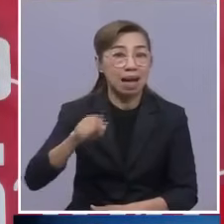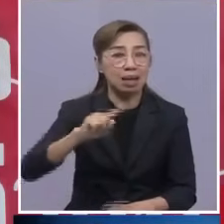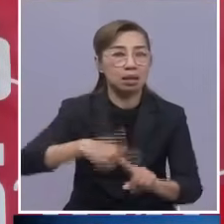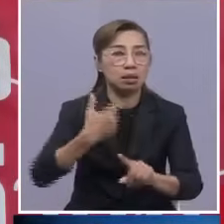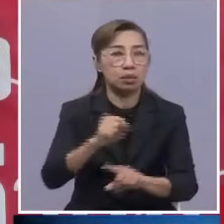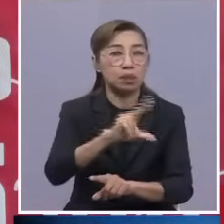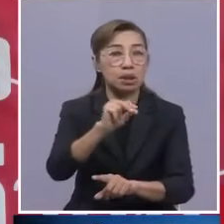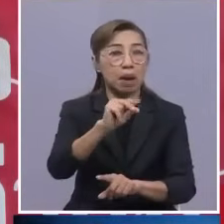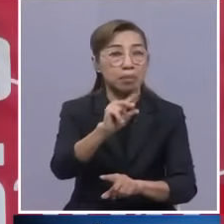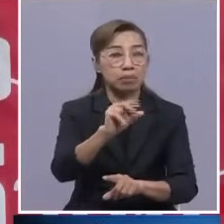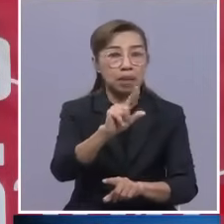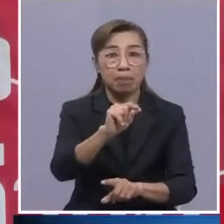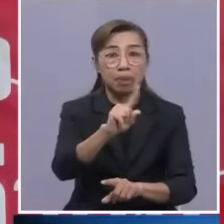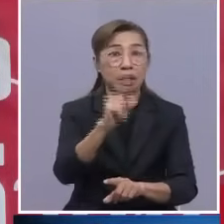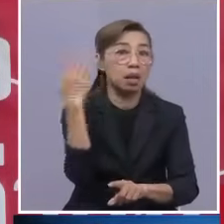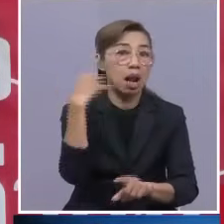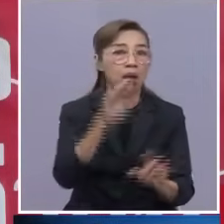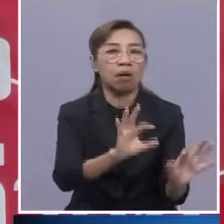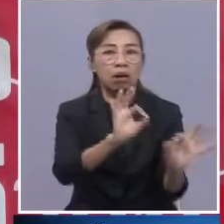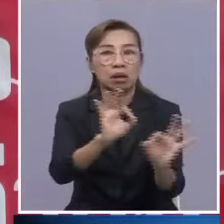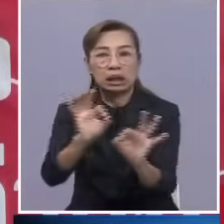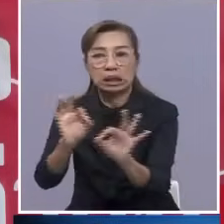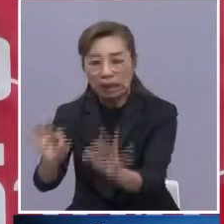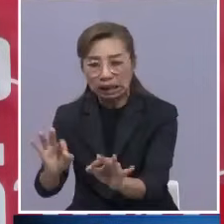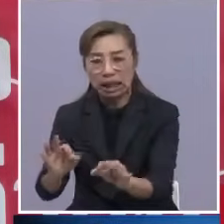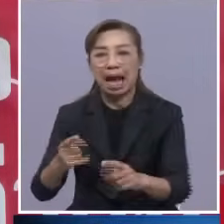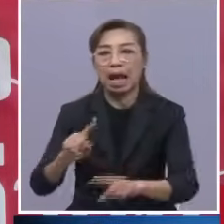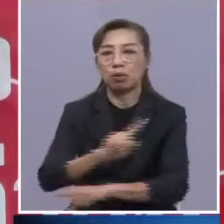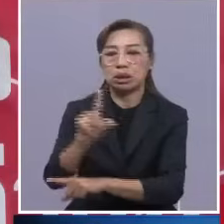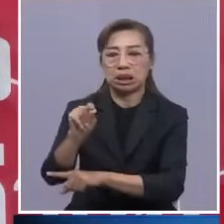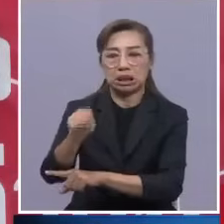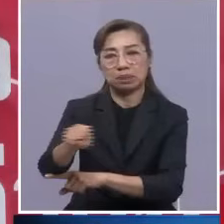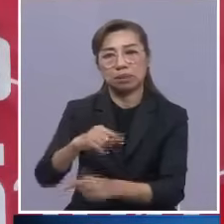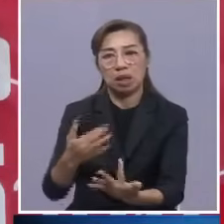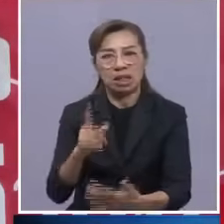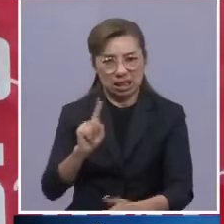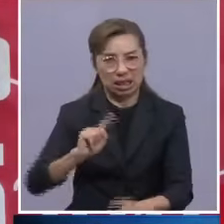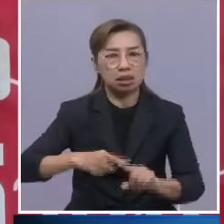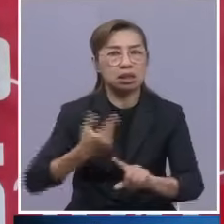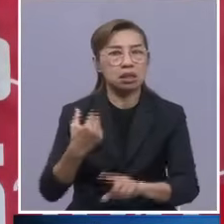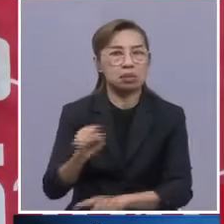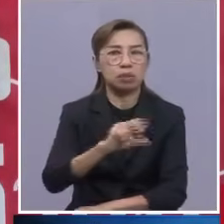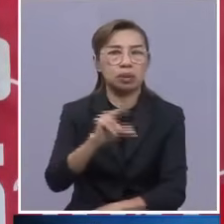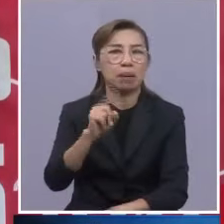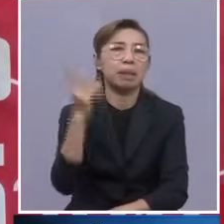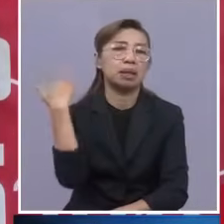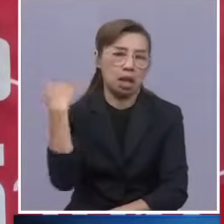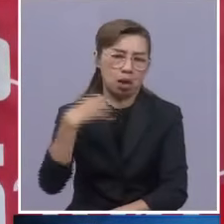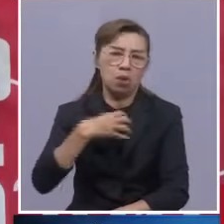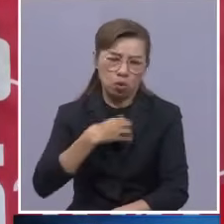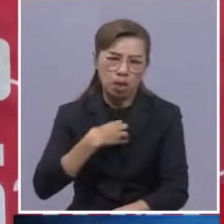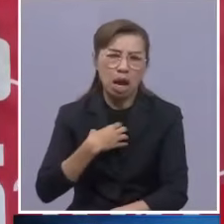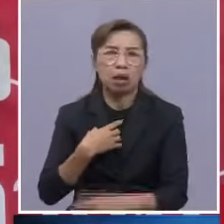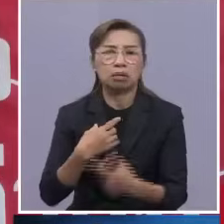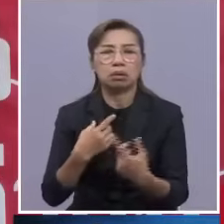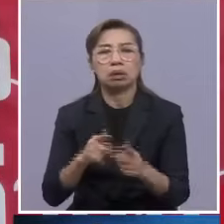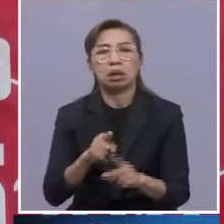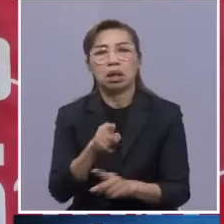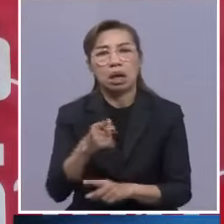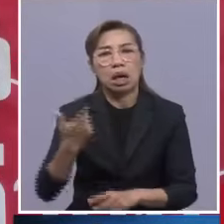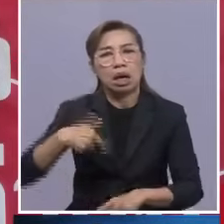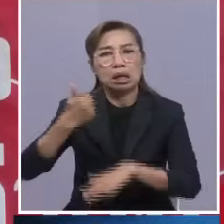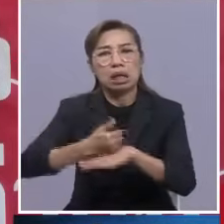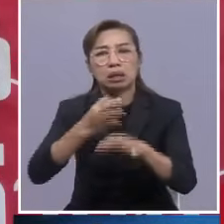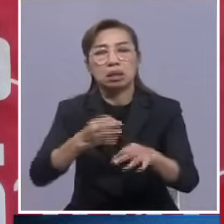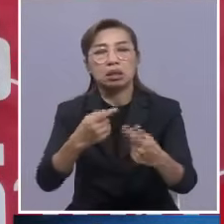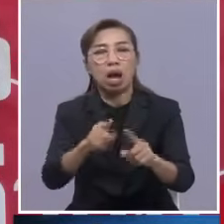ครับก็จริงแล้วมันก็อยากให้อ่านตั้งแต่ที่31ตุลาคมนั่นแหละแต่เนื่องด้วยมันติดอะไรก็ว่าไปตามกระบวน